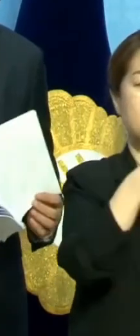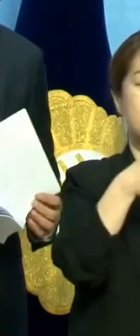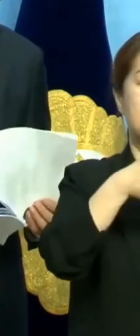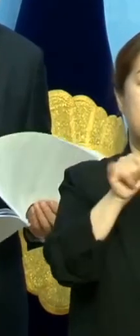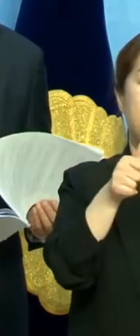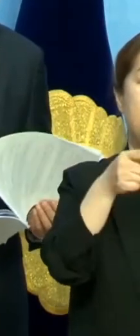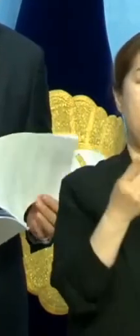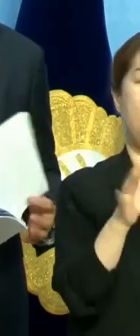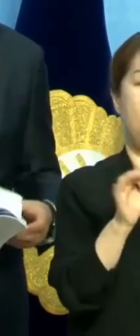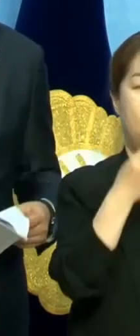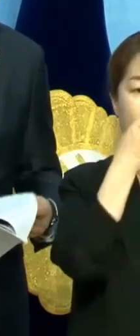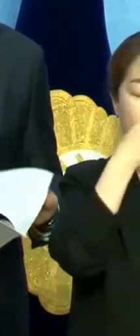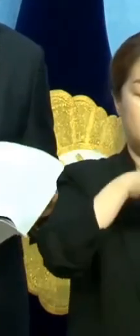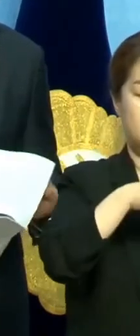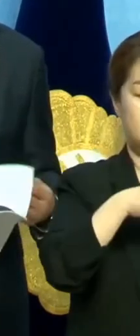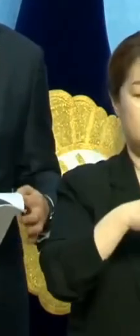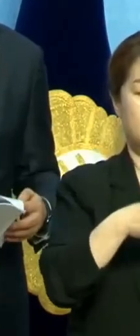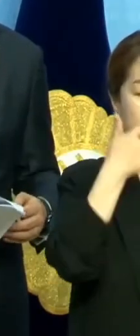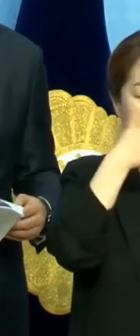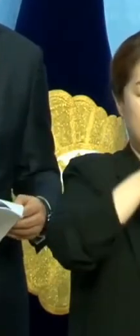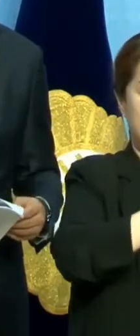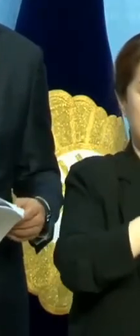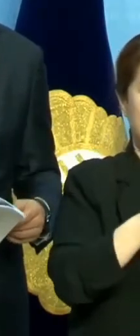부모로서 할 수 있는 최선을 다할 것입니다.